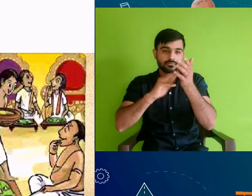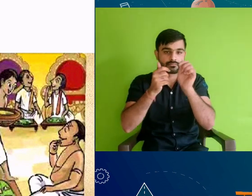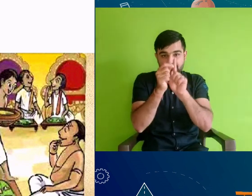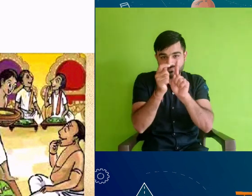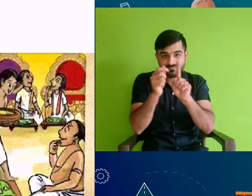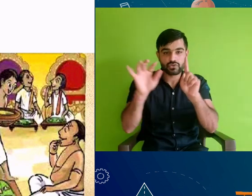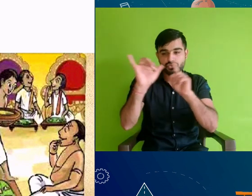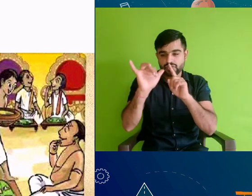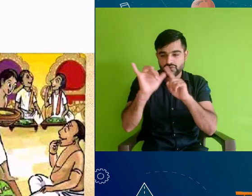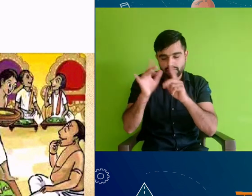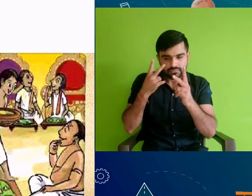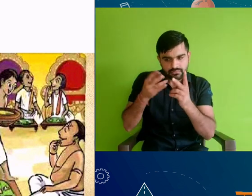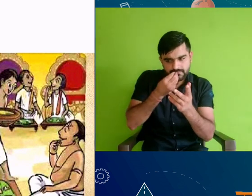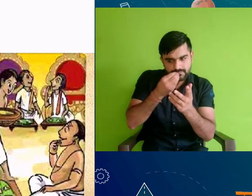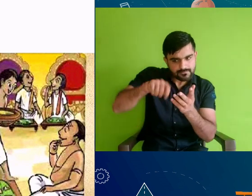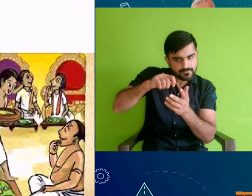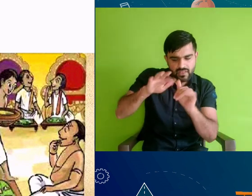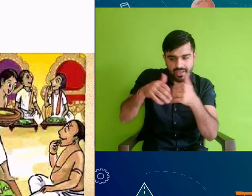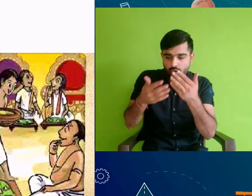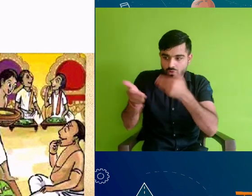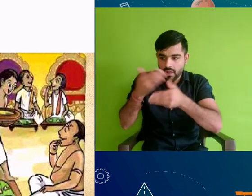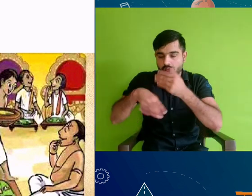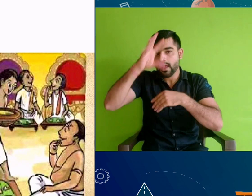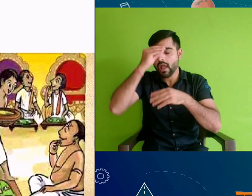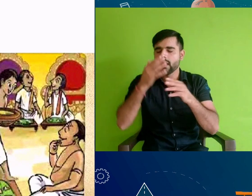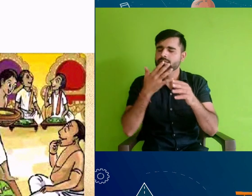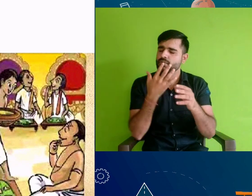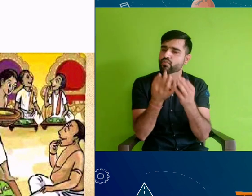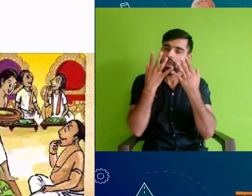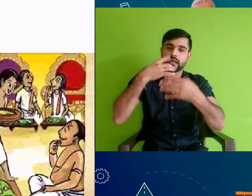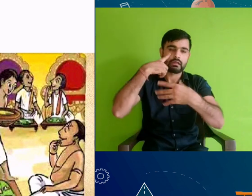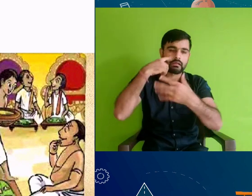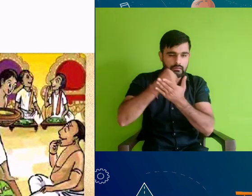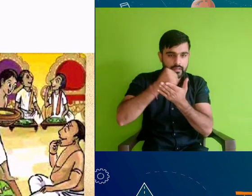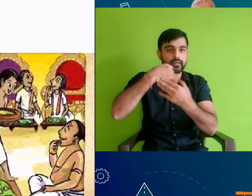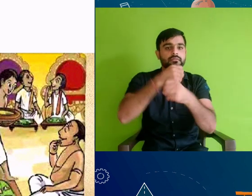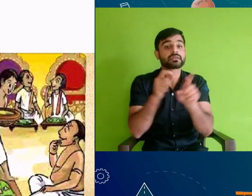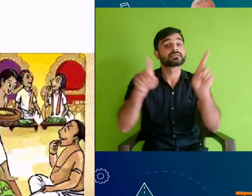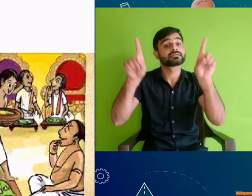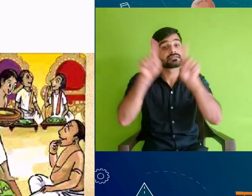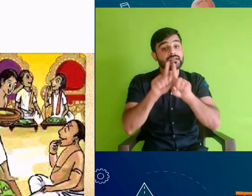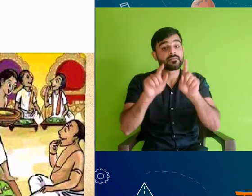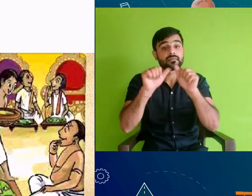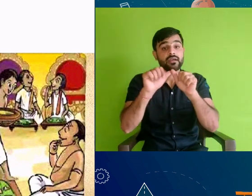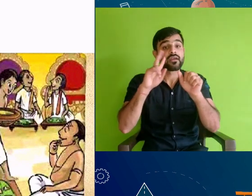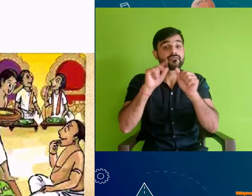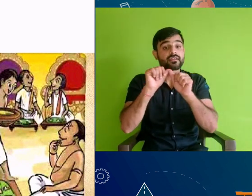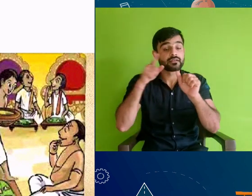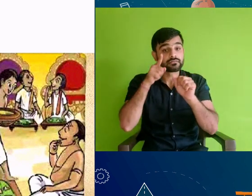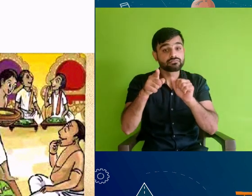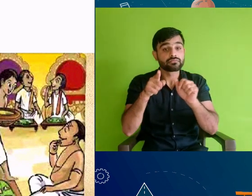उसकी रेसिपी देखेंगे और अच्छे से अच्छा मटर पनीर बनाएंगे. तो इसी तरीके से अवियल जो थी वो उस स्टेट